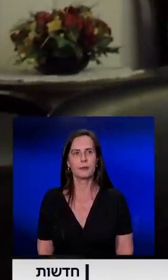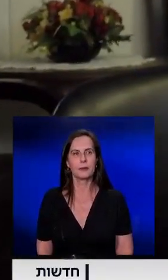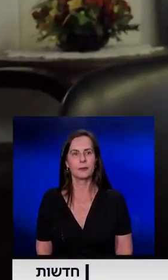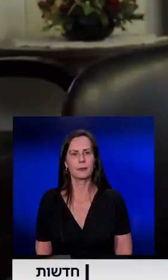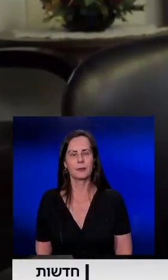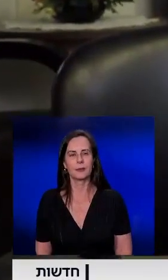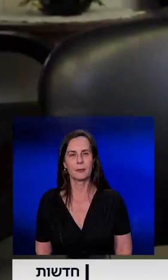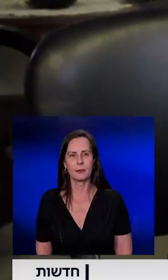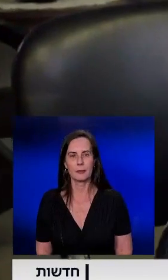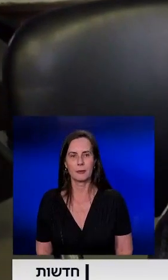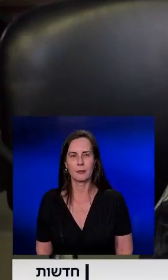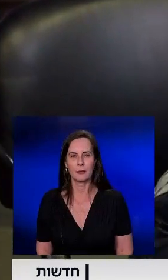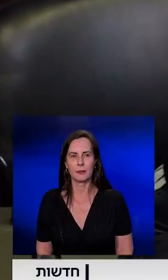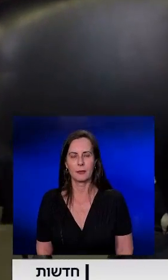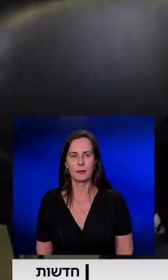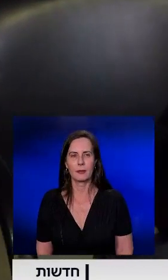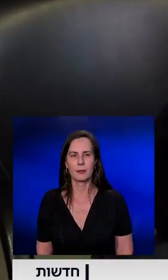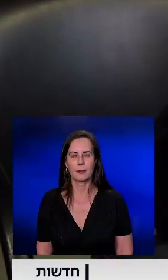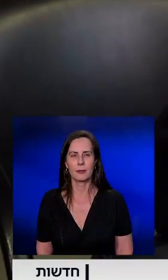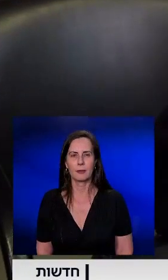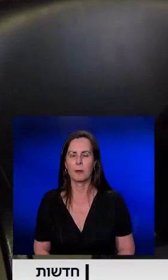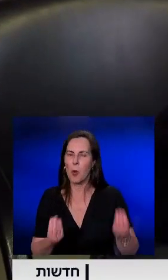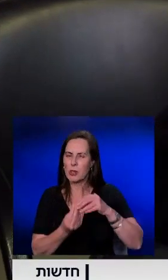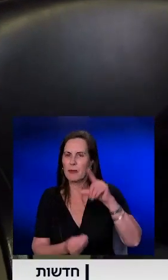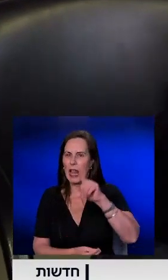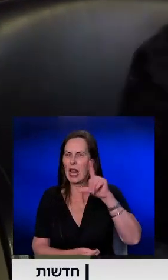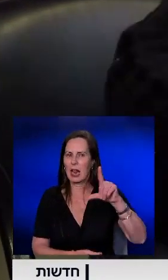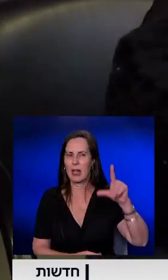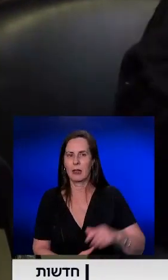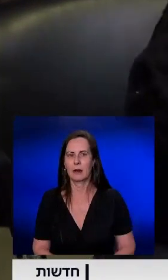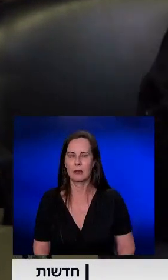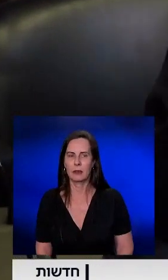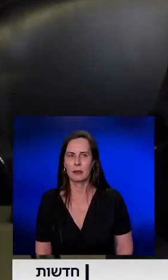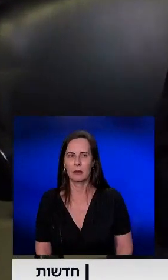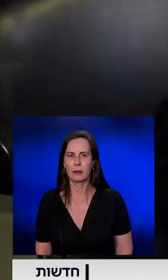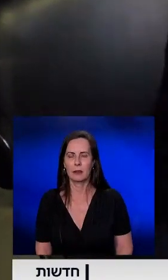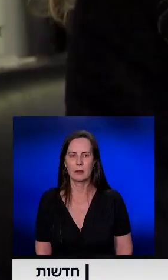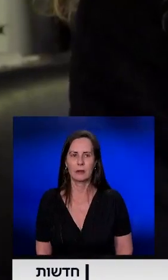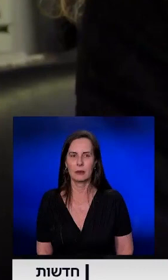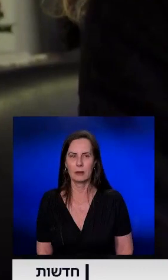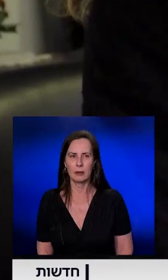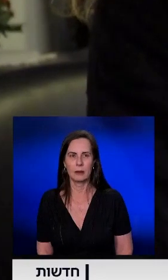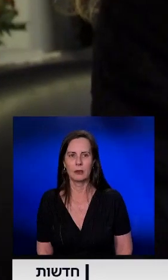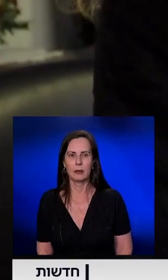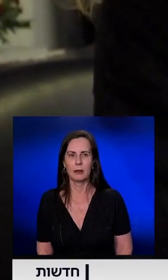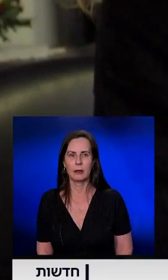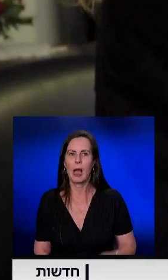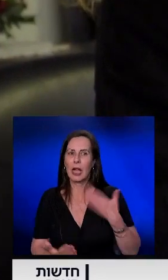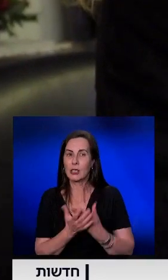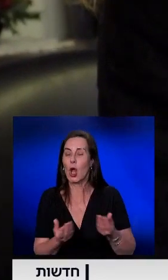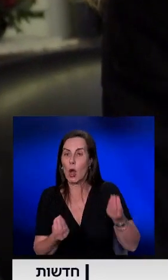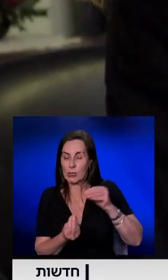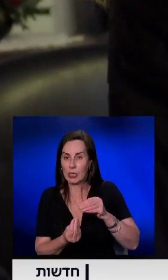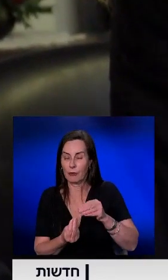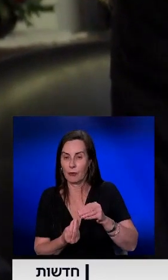בוא נראה, הנה בבקשה. רציל, קוראיל או הולכי? קראי בבקשה. אוקיי. הצעתי היא